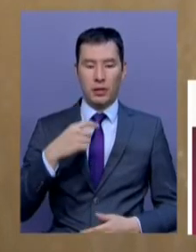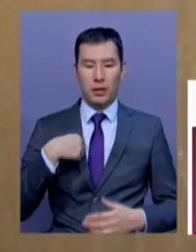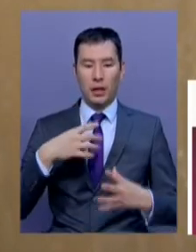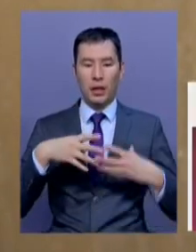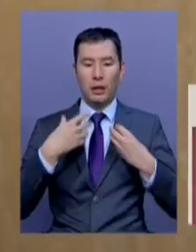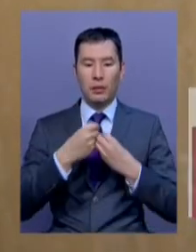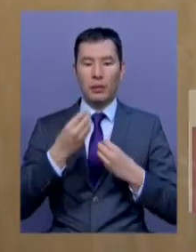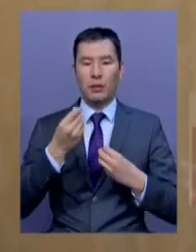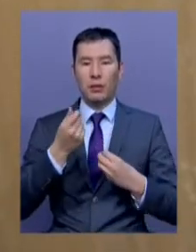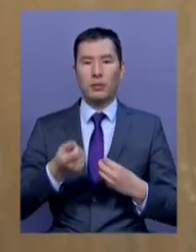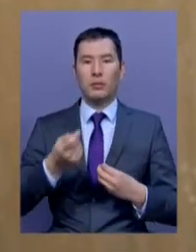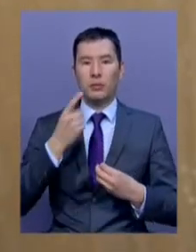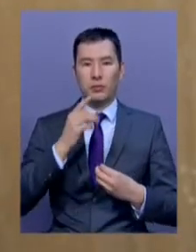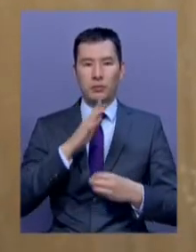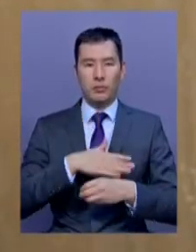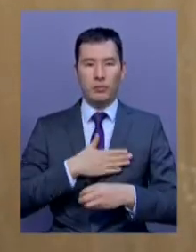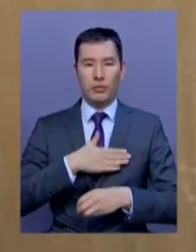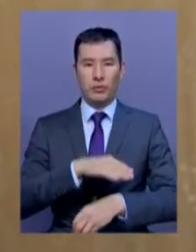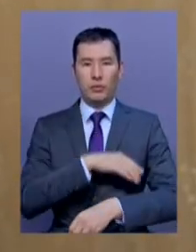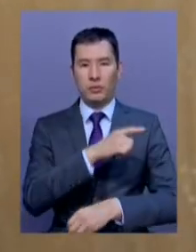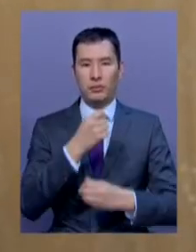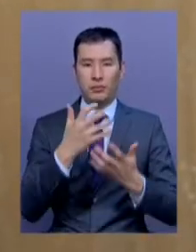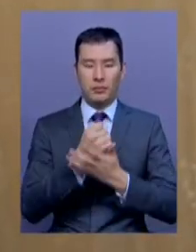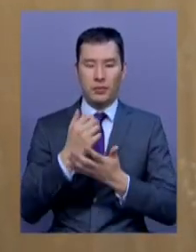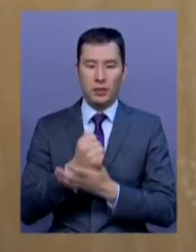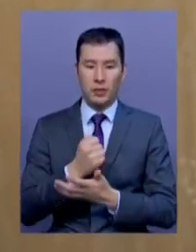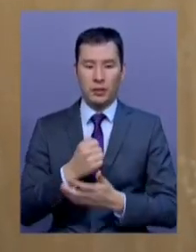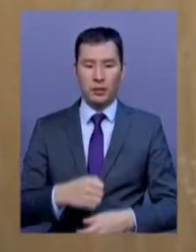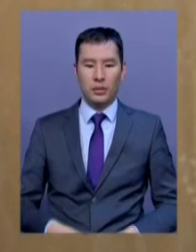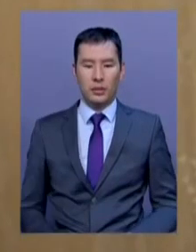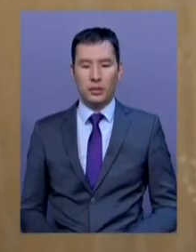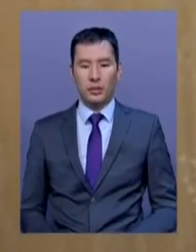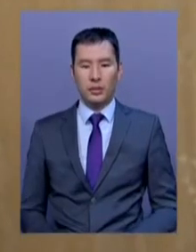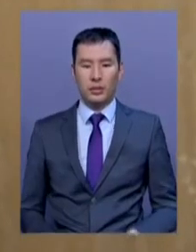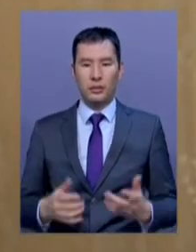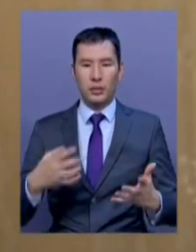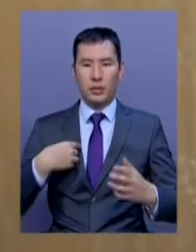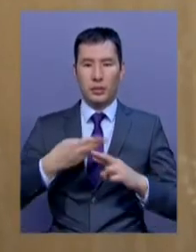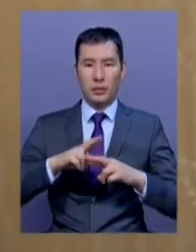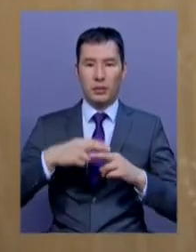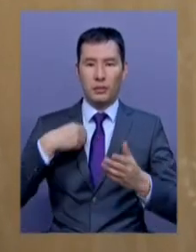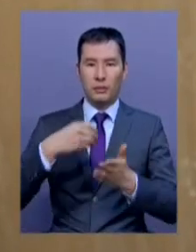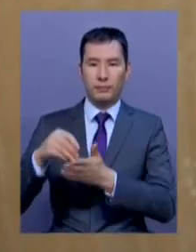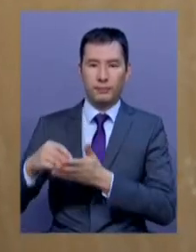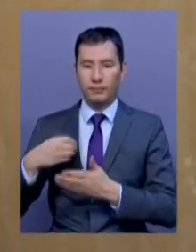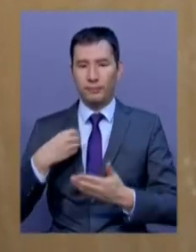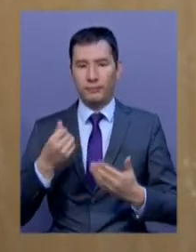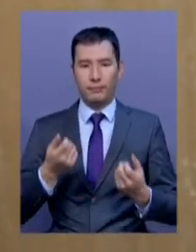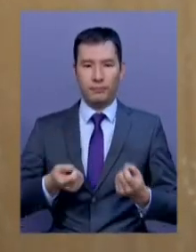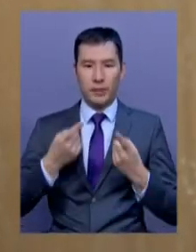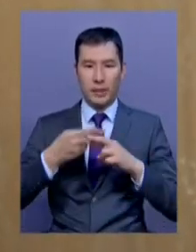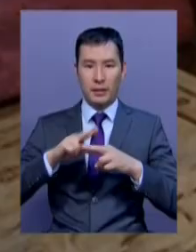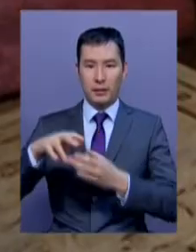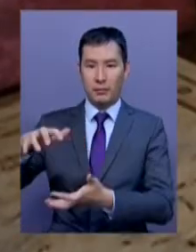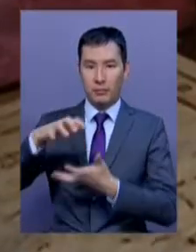отыр. Оның үстіне 3 балаға қажетті мектеп құралдарын алып беруге мүмкіндігіміз жоқ. Сондықтан осылай елеп жатқанына алғыс